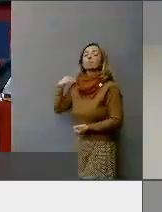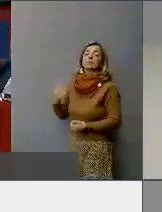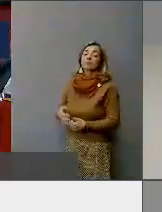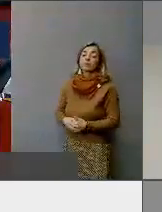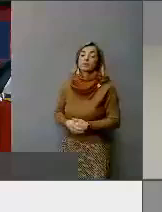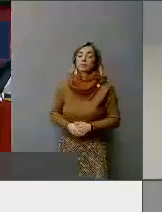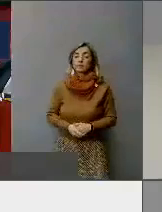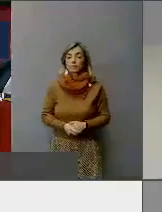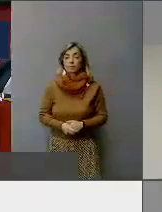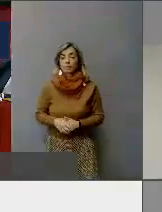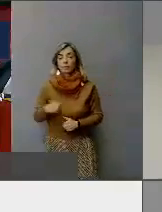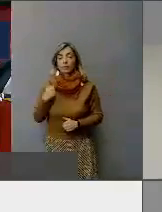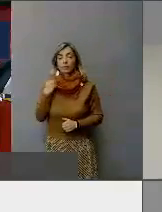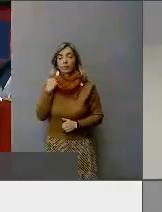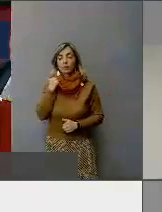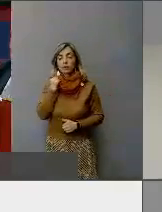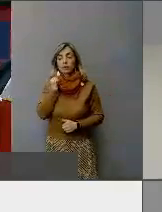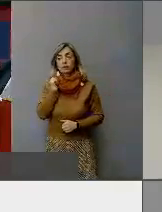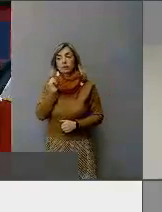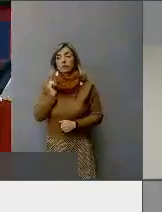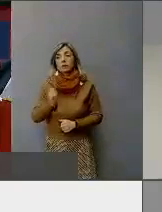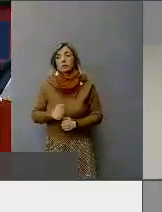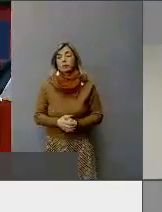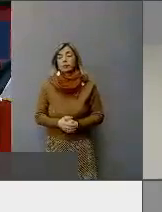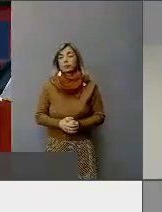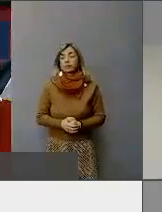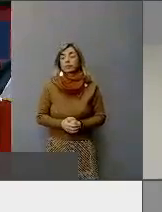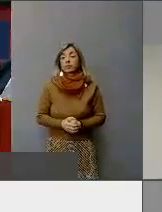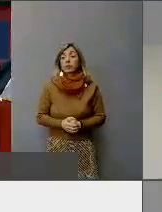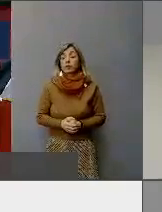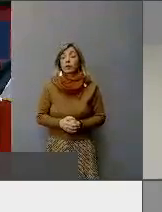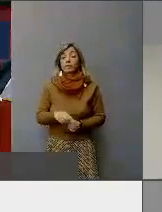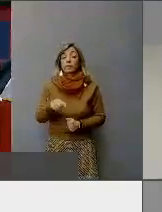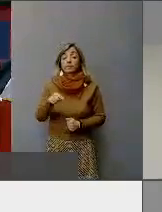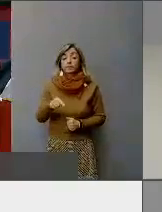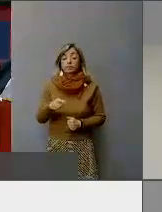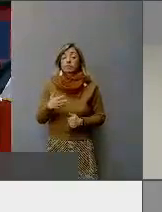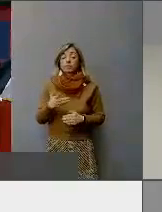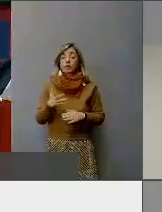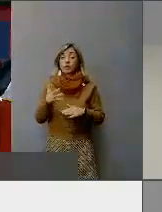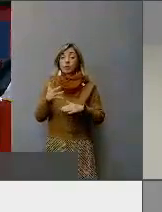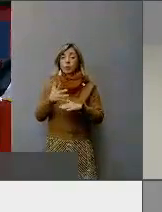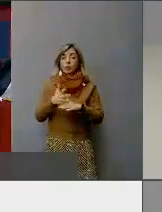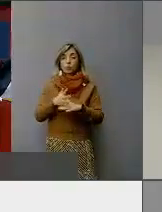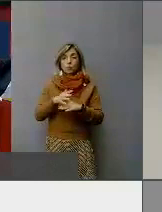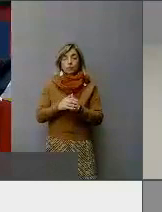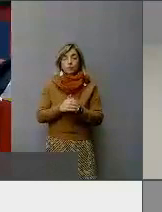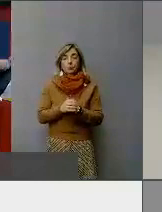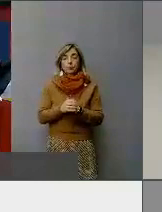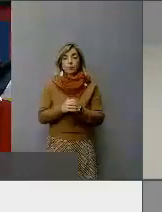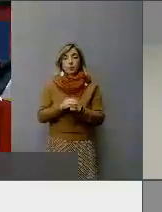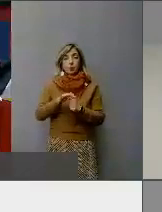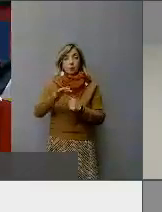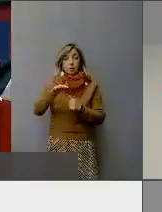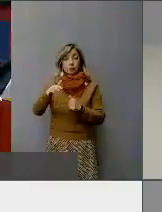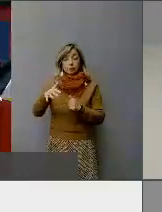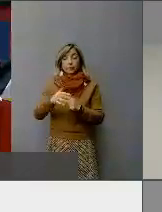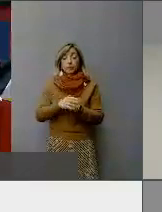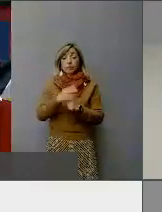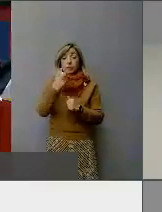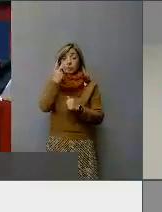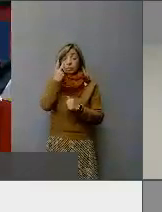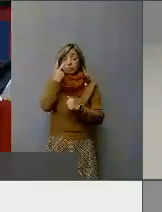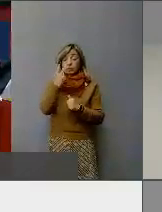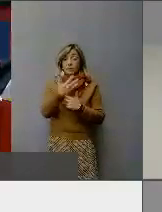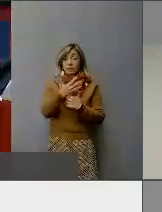qui viene introdotto alla parte il considerato che si mette in evidenzia come il